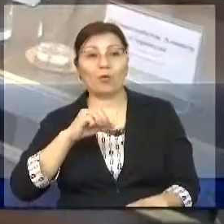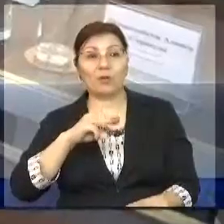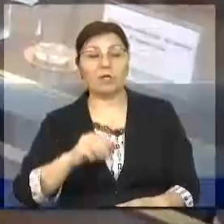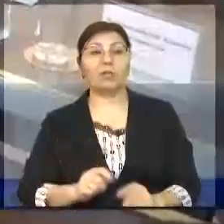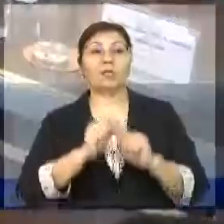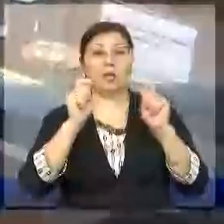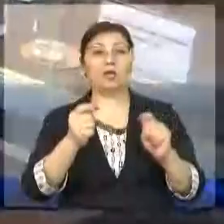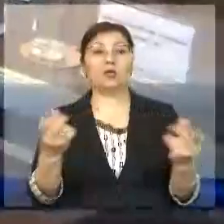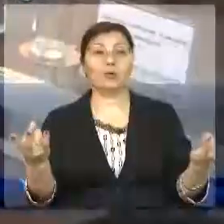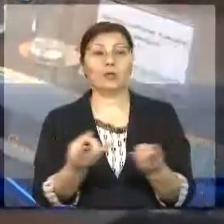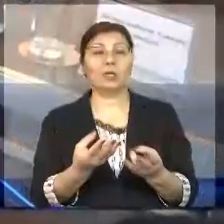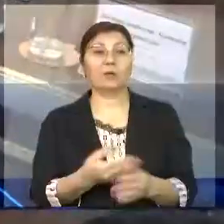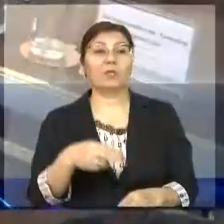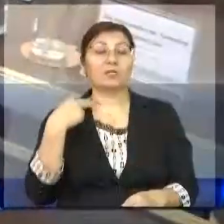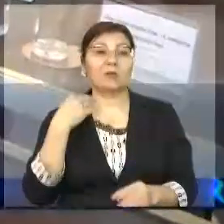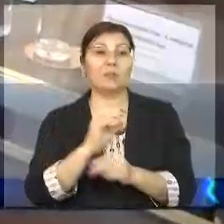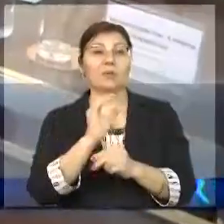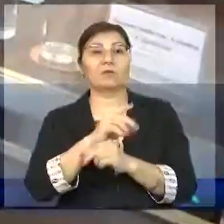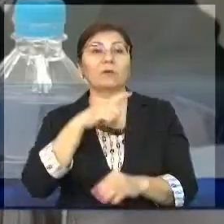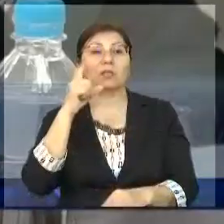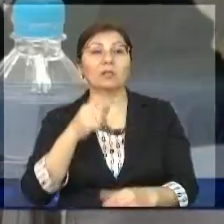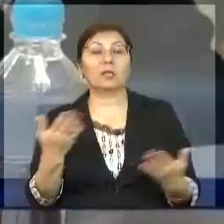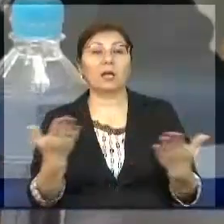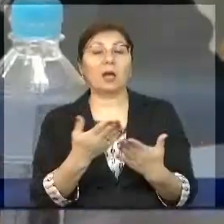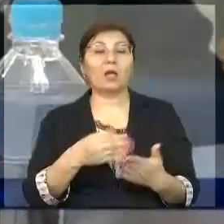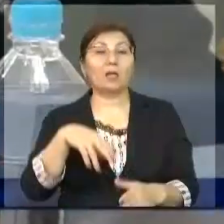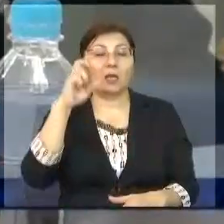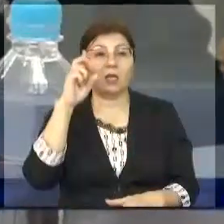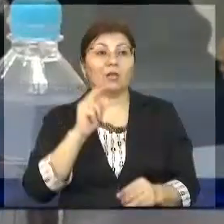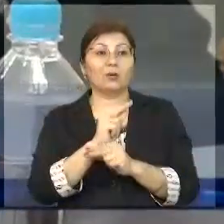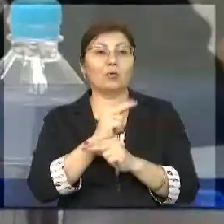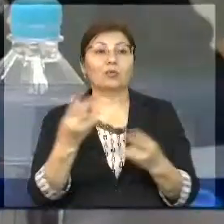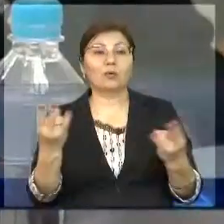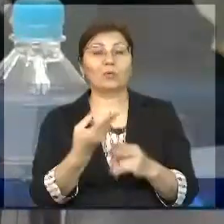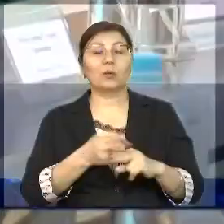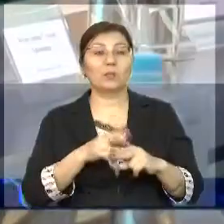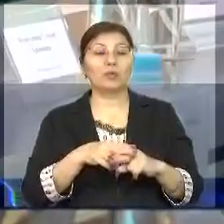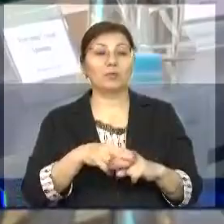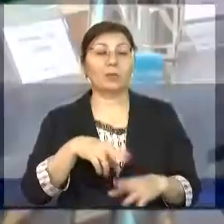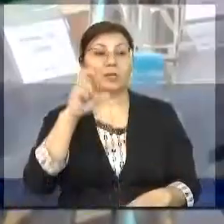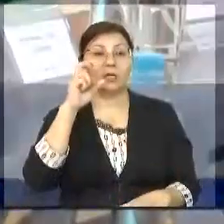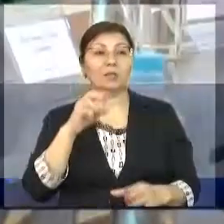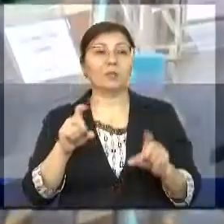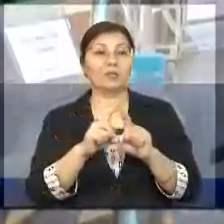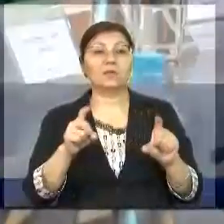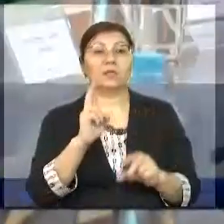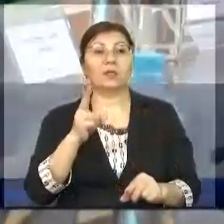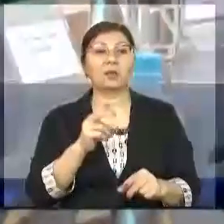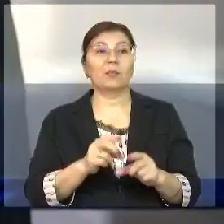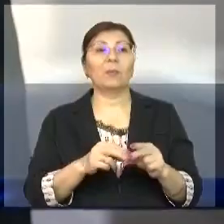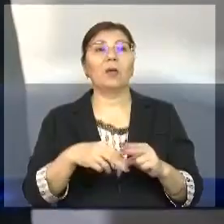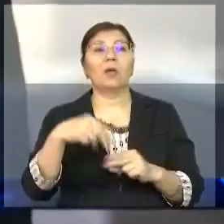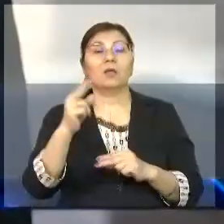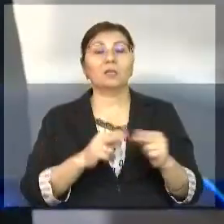керегін айтты. Шетелге жіберетін жастарды нақты қай елде оқытқан дұрыс? Бұл үшін алдымен еліміздегі станцияны кім салатынын тезірек шешу